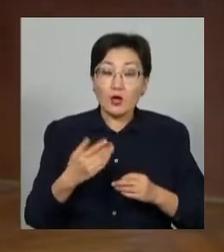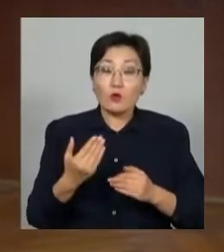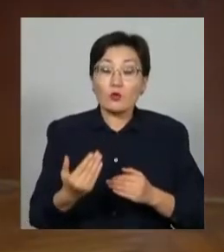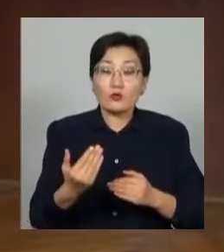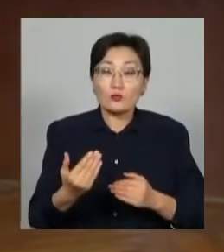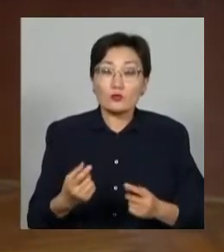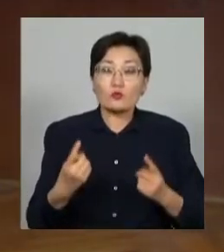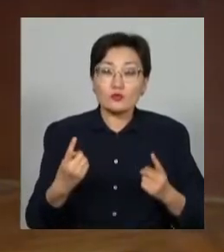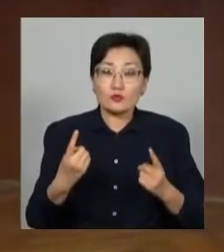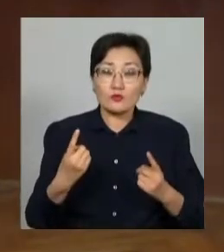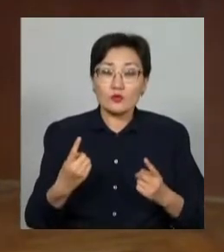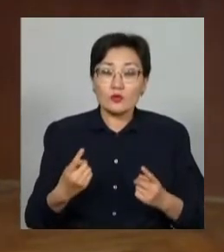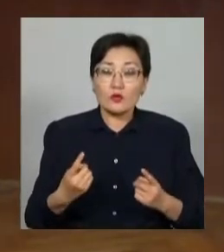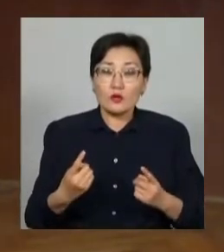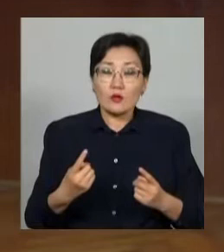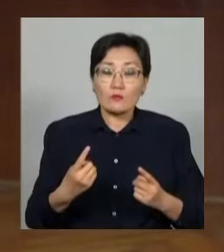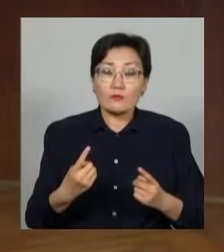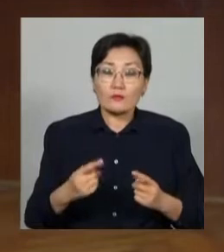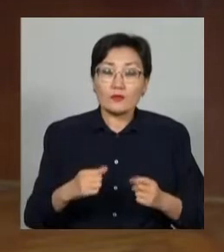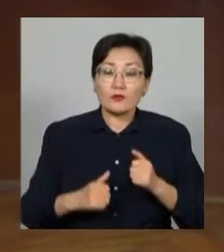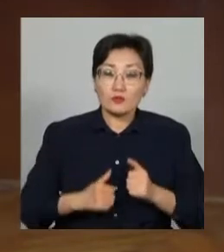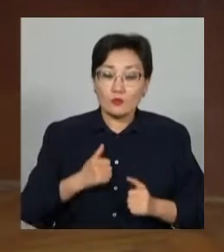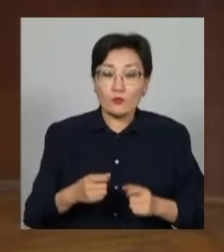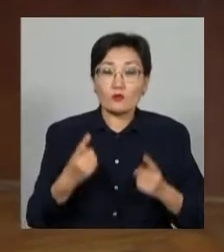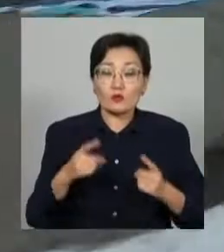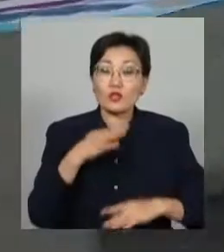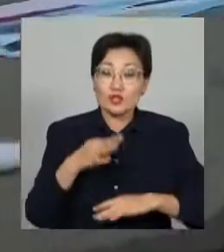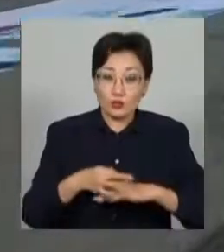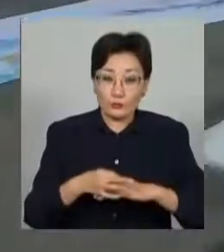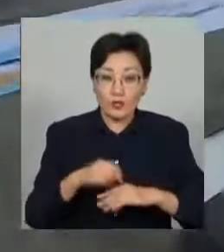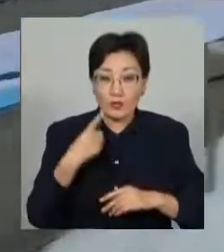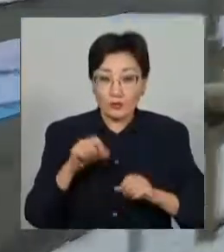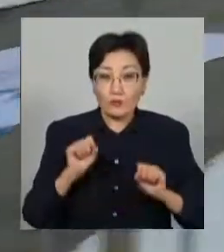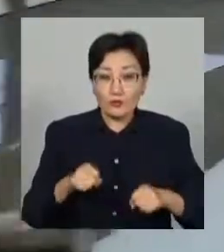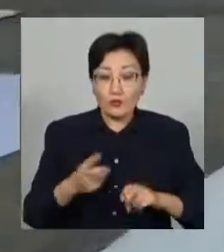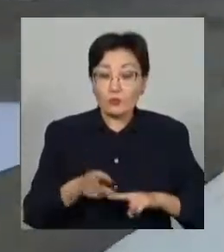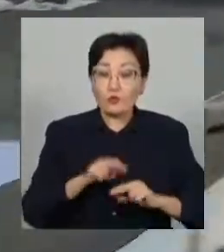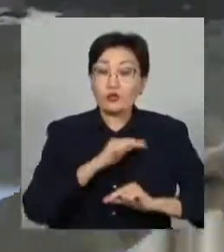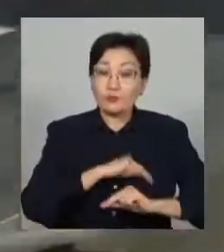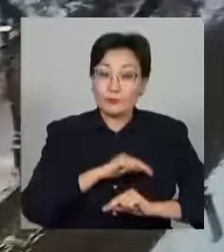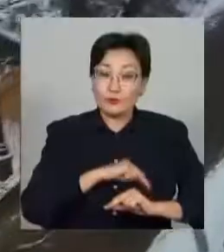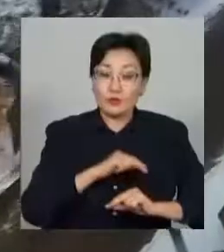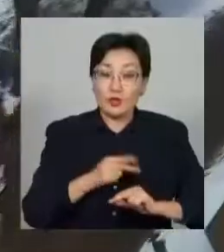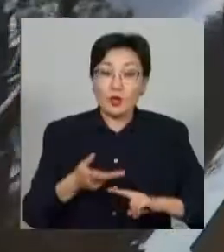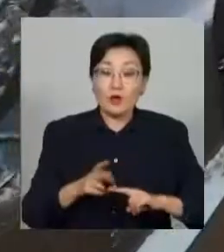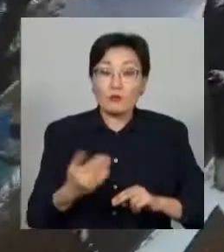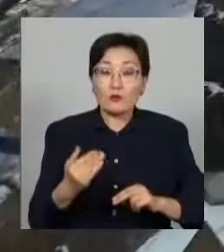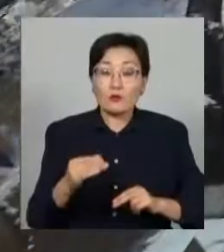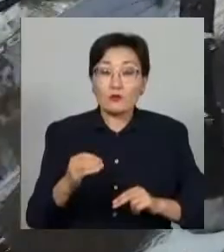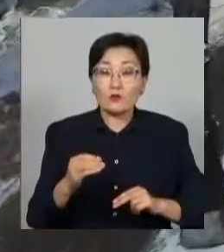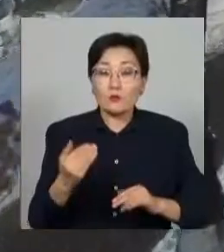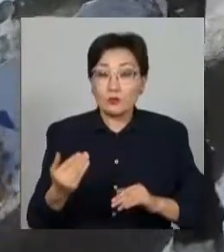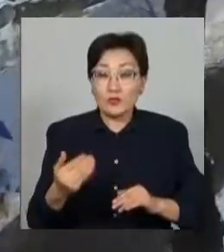мақсатқа жұмылдыру міндеті тұр. Сондықтан бұл міндет оңай міндет емес. Мәслихат депутаттарының айтуынша қаланы қалыпқа келтіру, шағын және